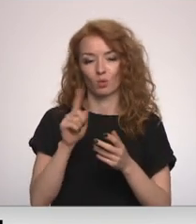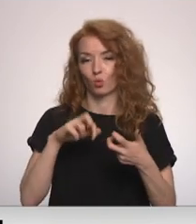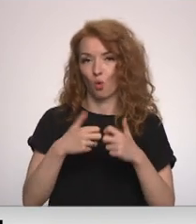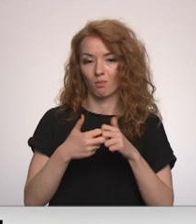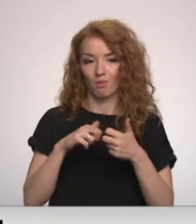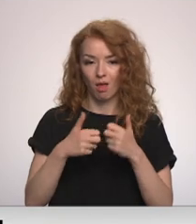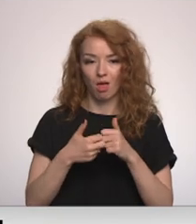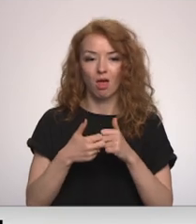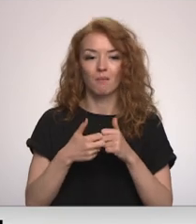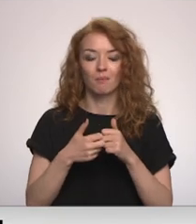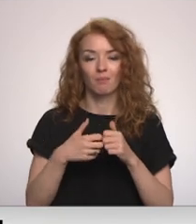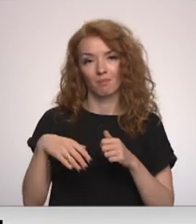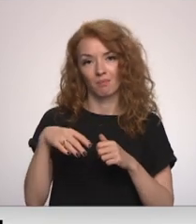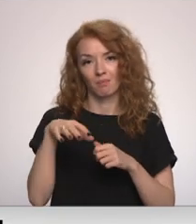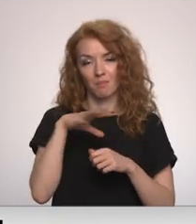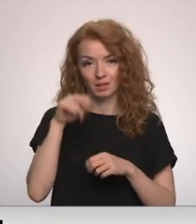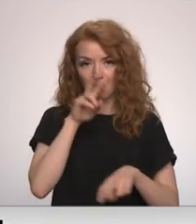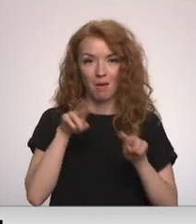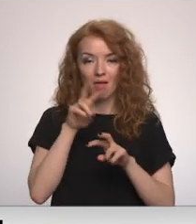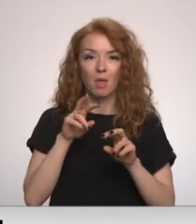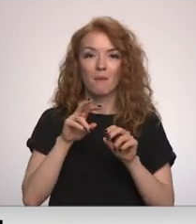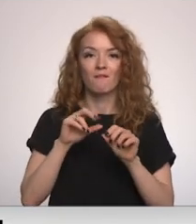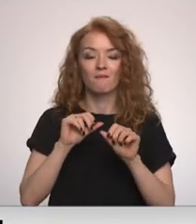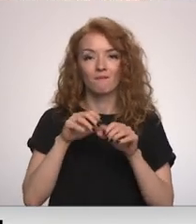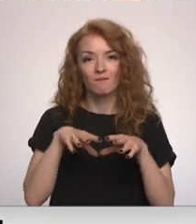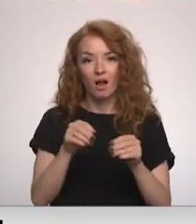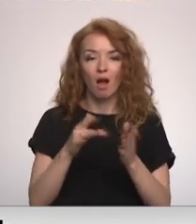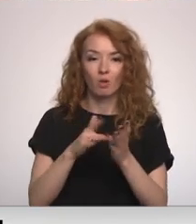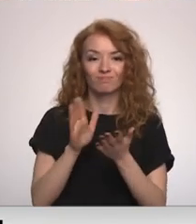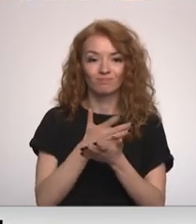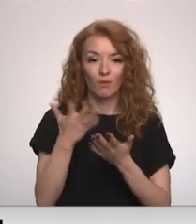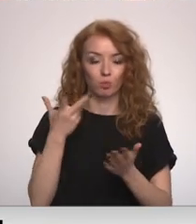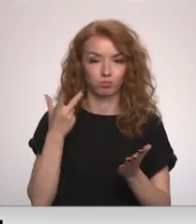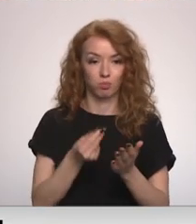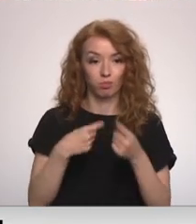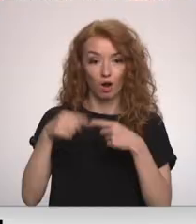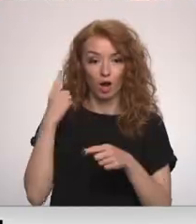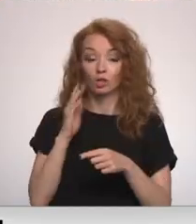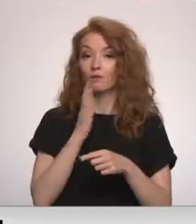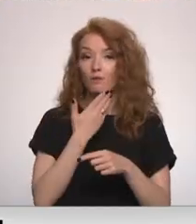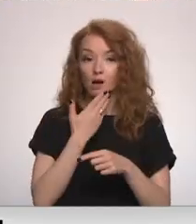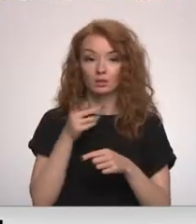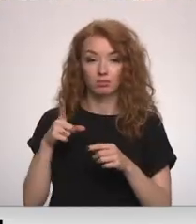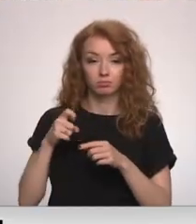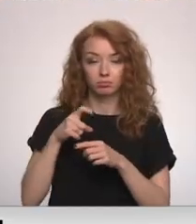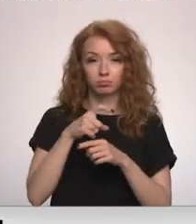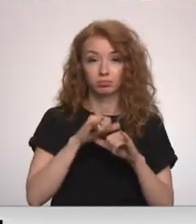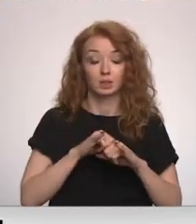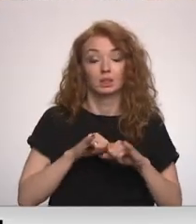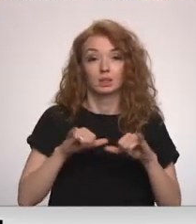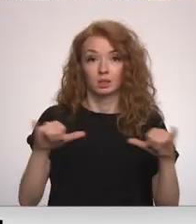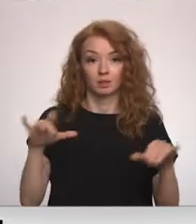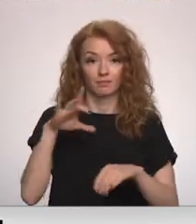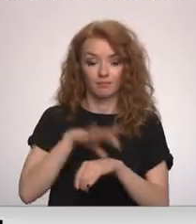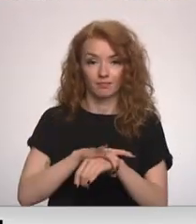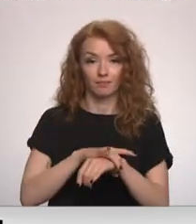auga aizsardzības mēģina atrast risinājumu par koku potēšanu. Pagājušajā vasarā, kad zeltvēdera mūķene masveidā pirmoreiz tika